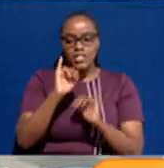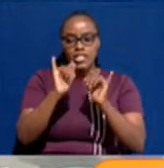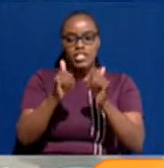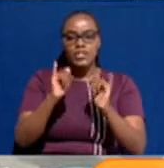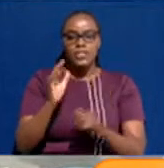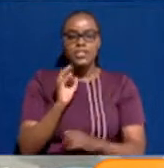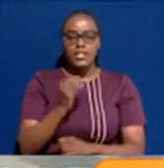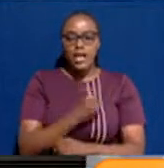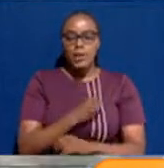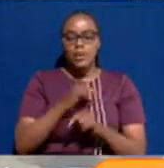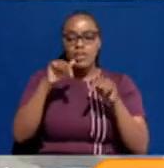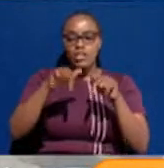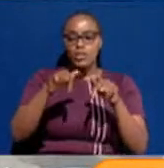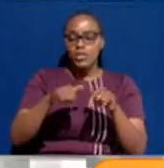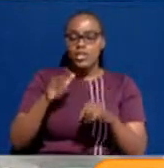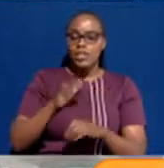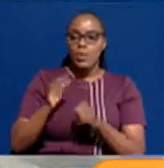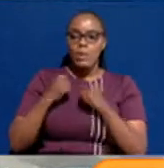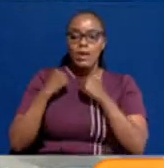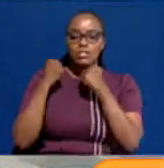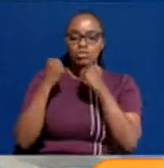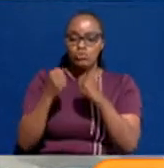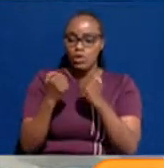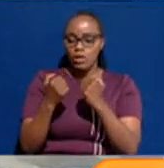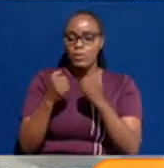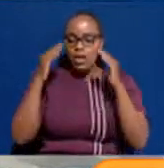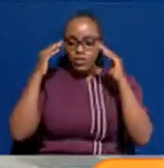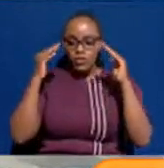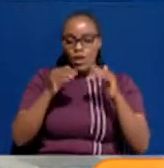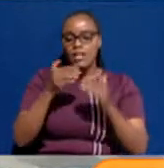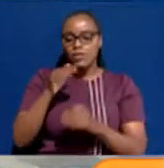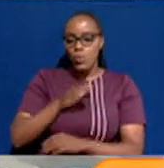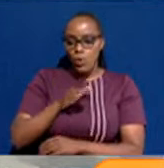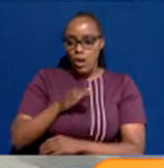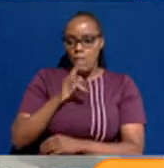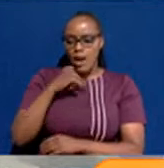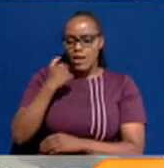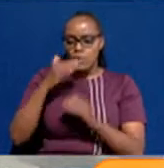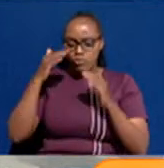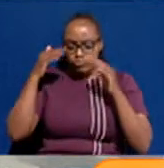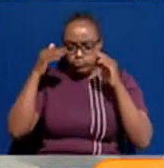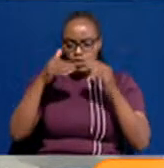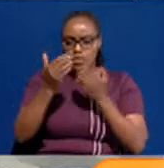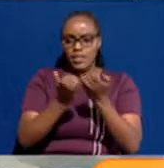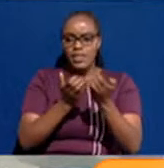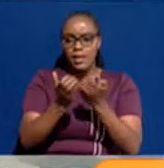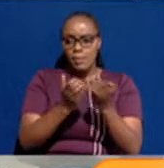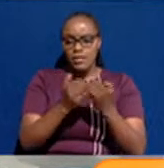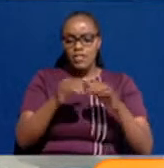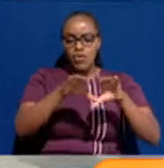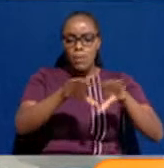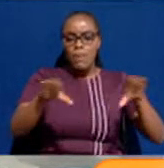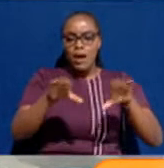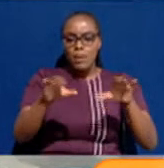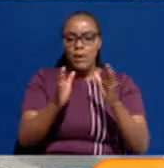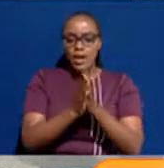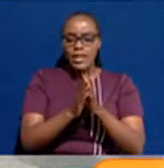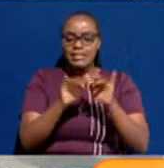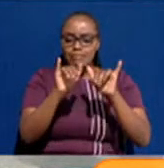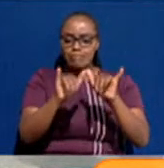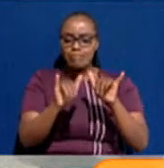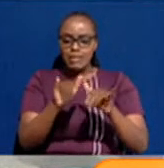Taarifa zetu na leo katika makala ya Mwanamke Bomba tunamuangazia mwanadada aliyejitosa katika biashara ya mbao na kukita